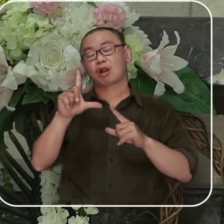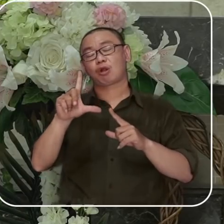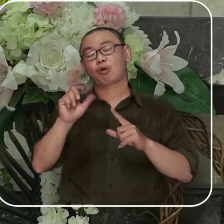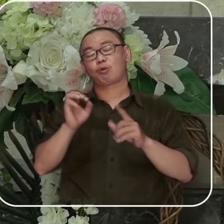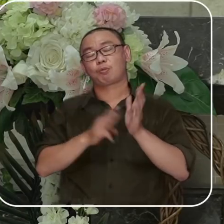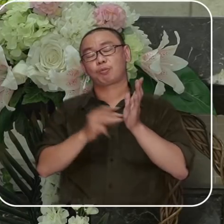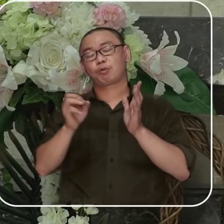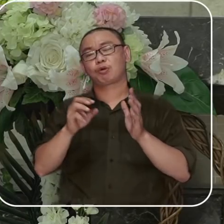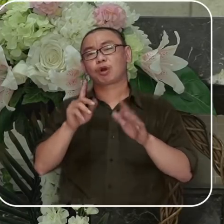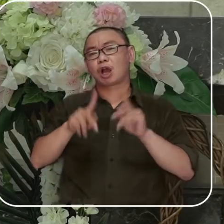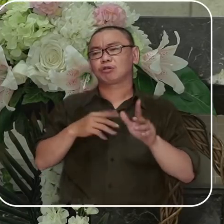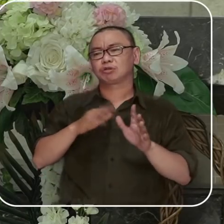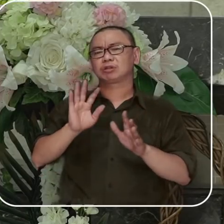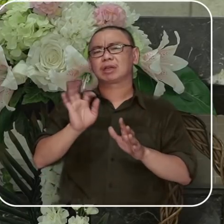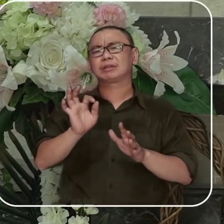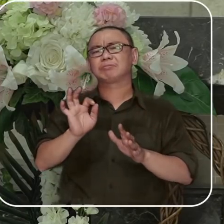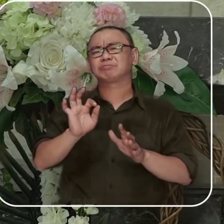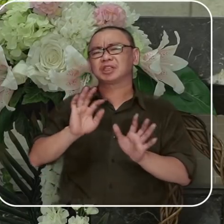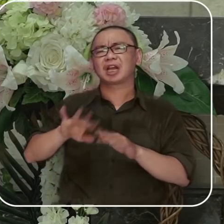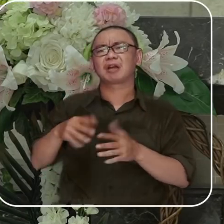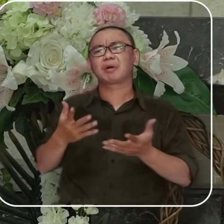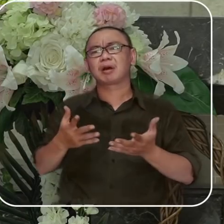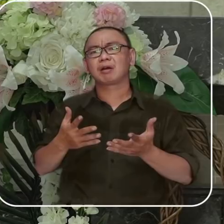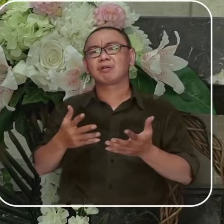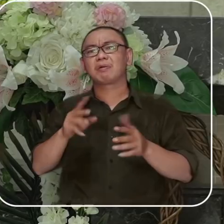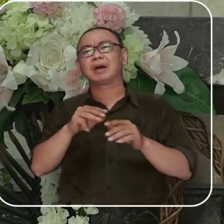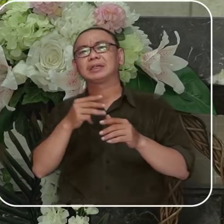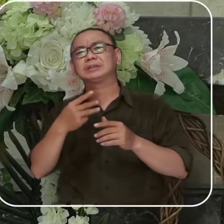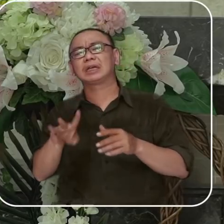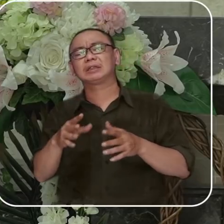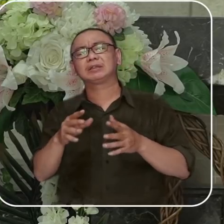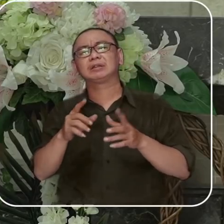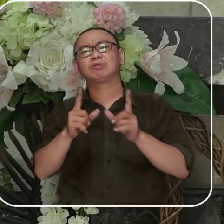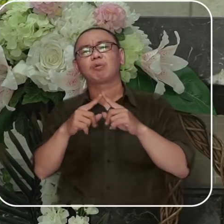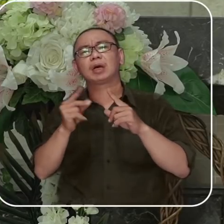Daud akan meninggalkan apa? Warisan apa yang akan